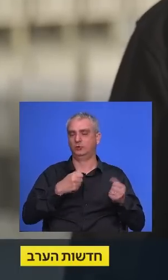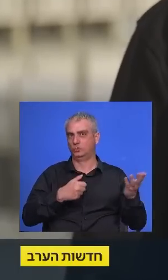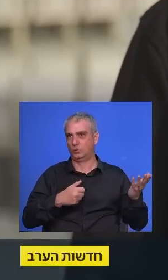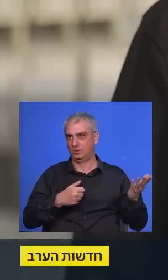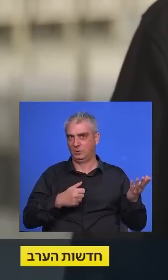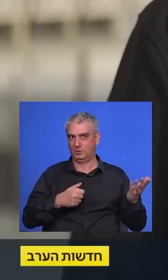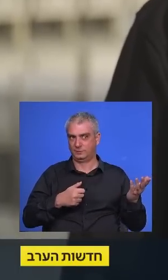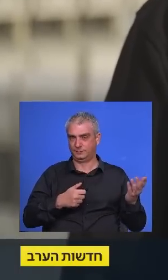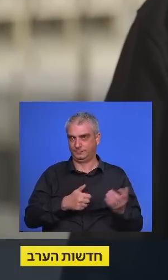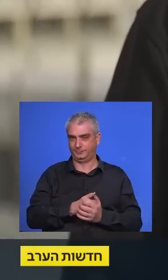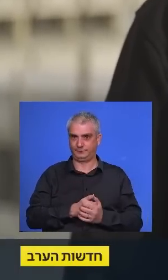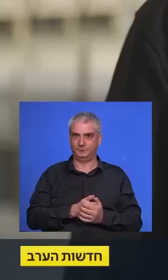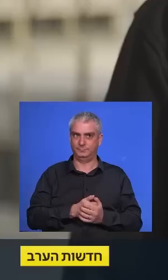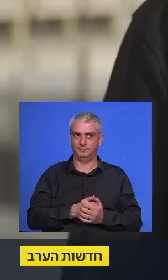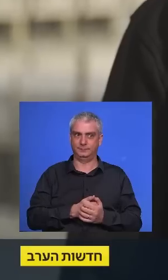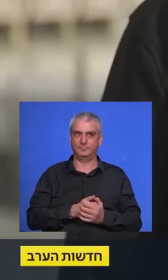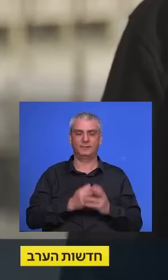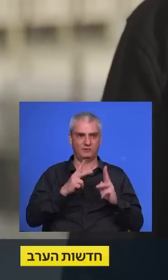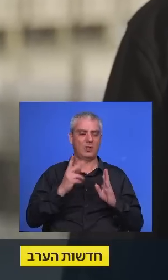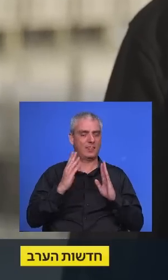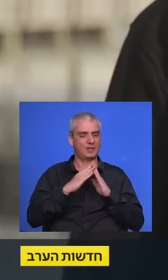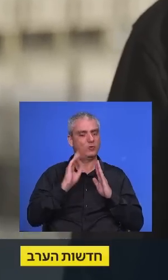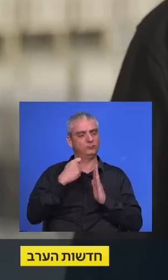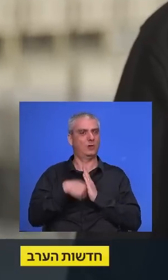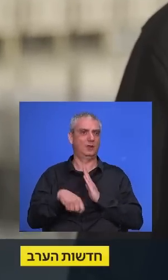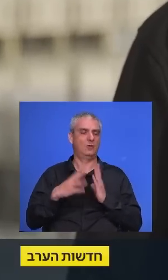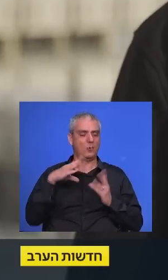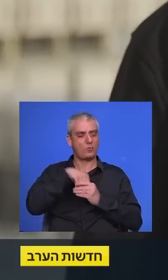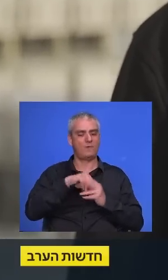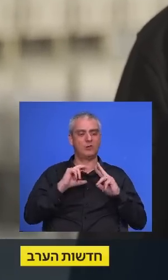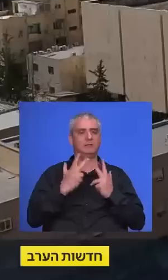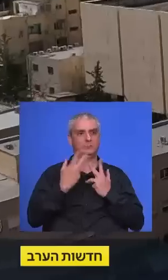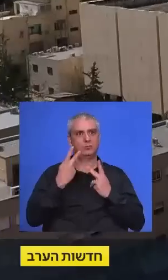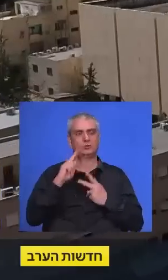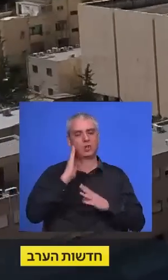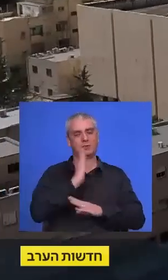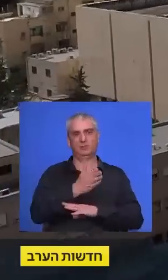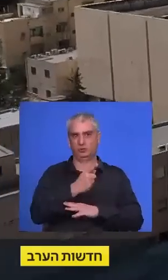השוק ותאפשר דיור בר השגה על ידי מעורבות ציבורית יותר ישירה.